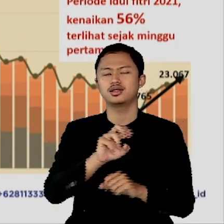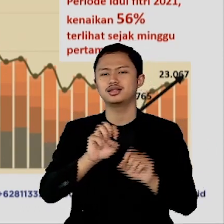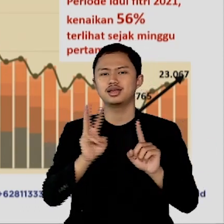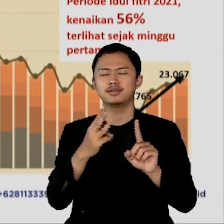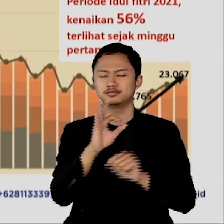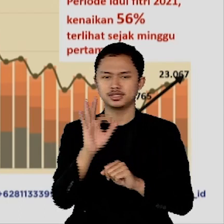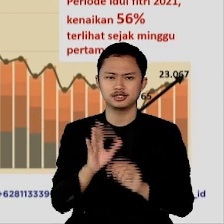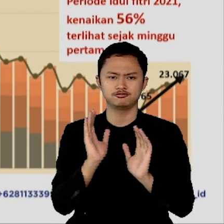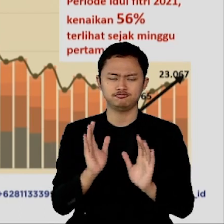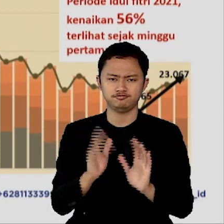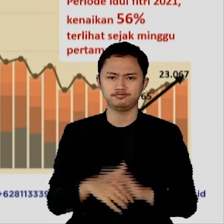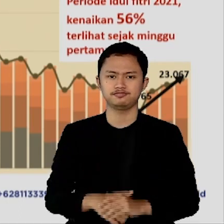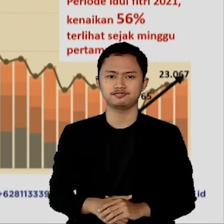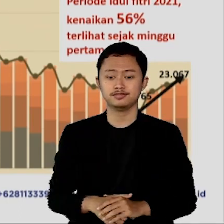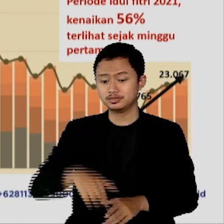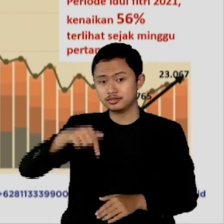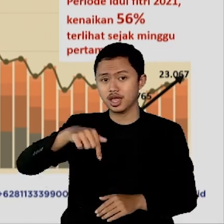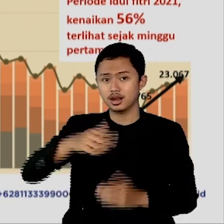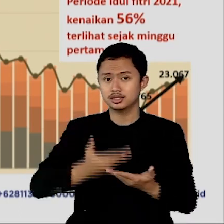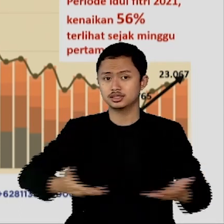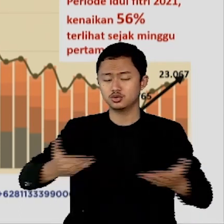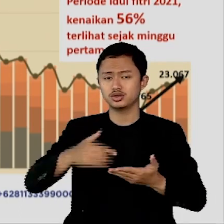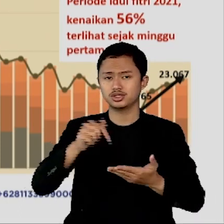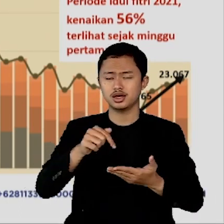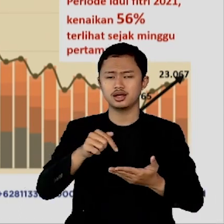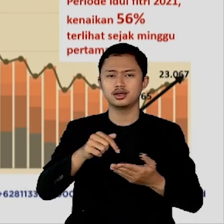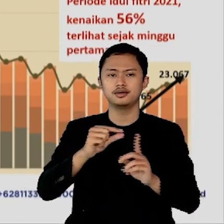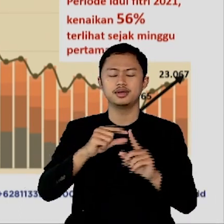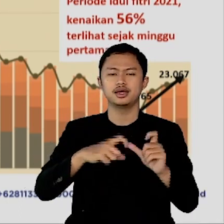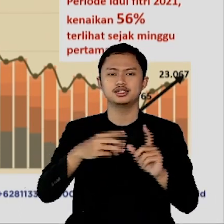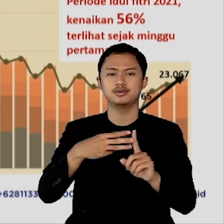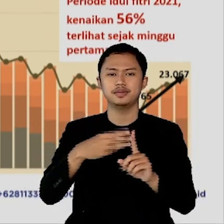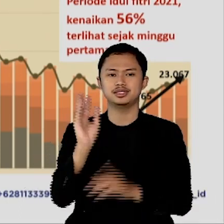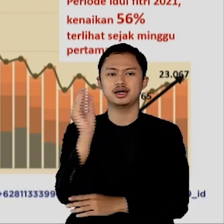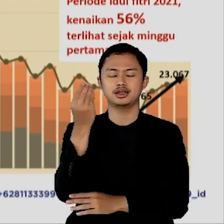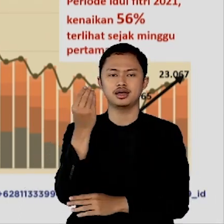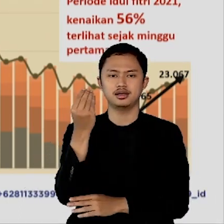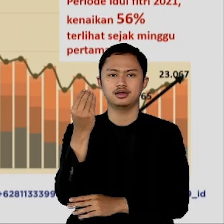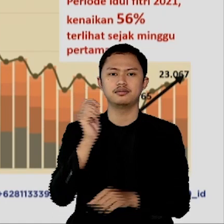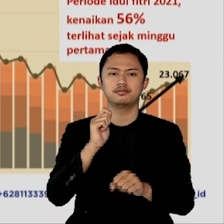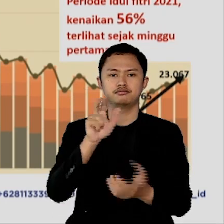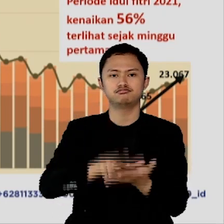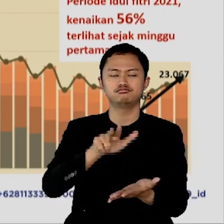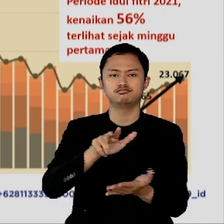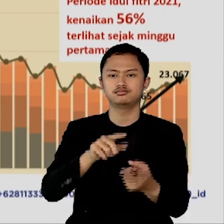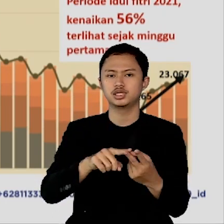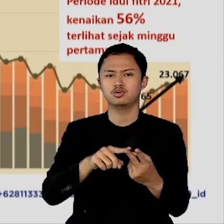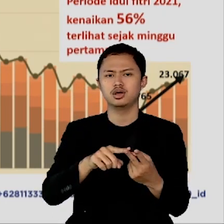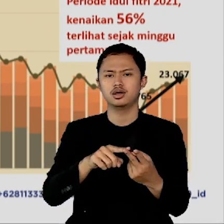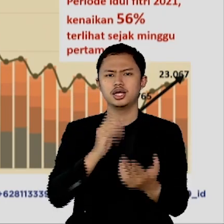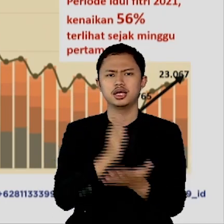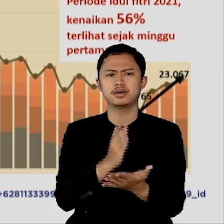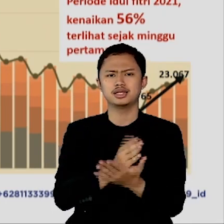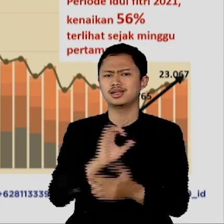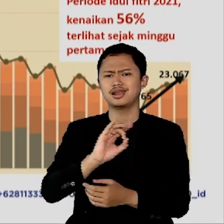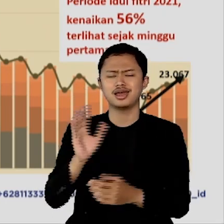di periode ini kebijakan yang diimplementasikan adalah psbb di DKI Jakarta dan pembatasan serupa